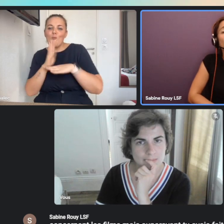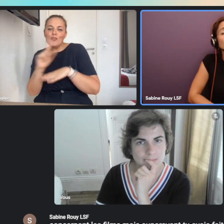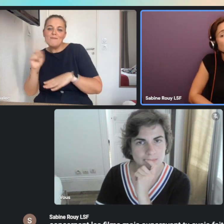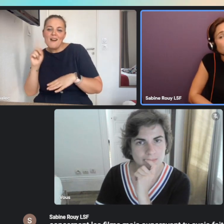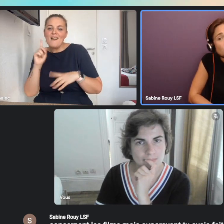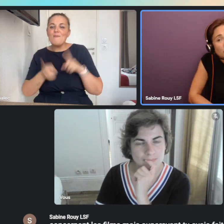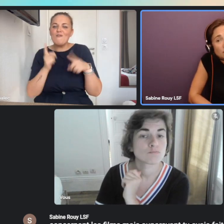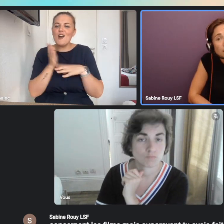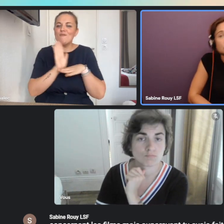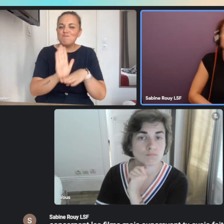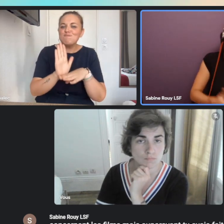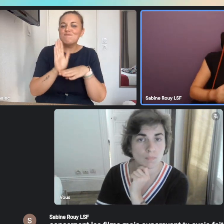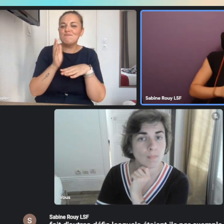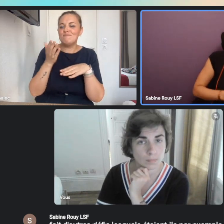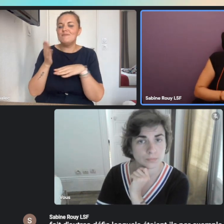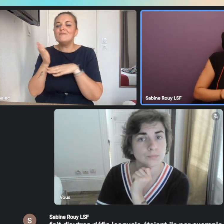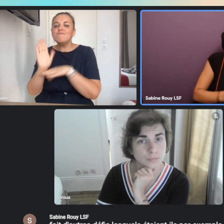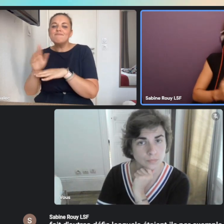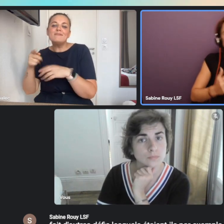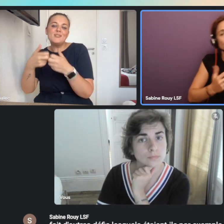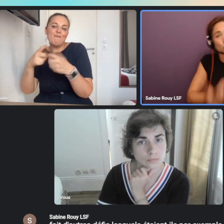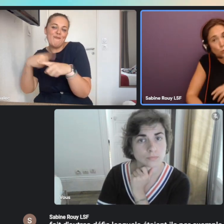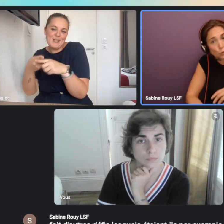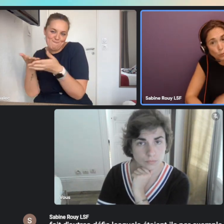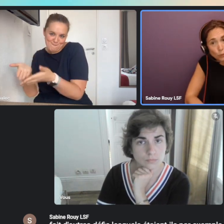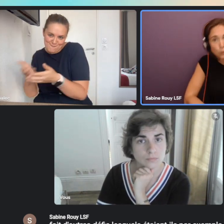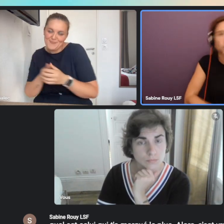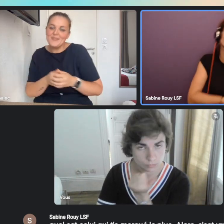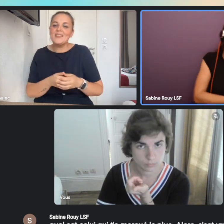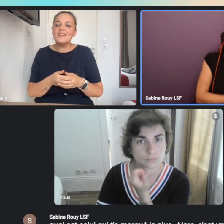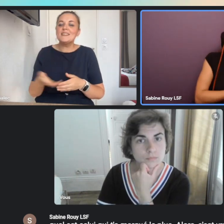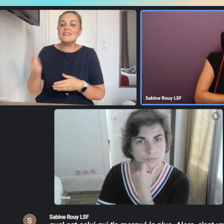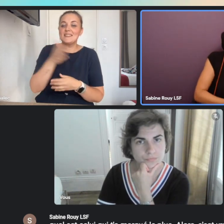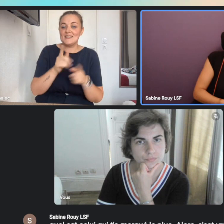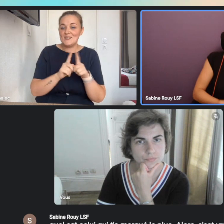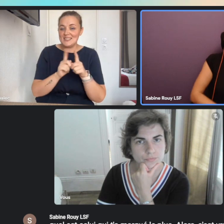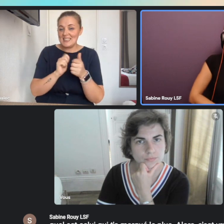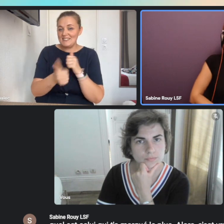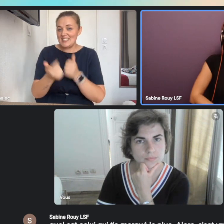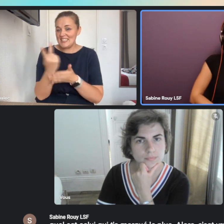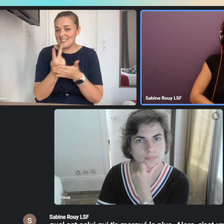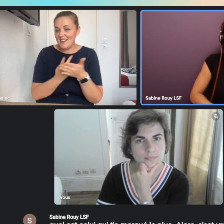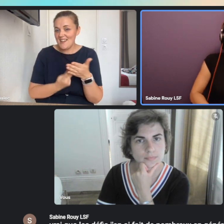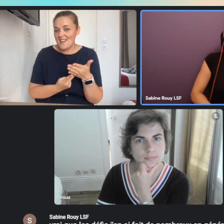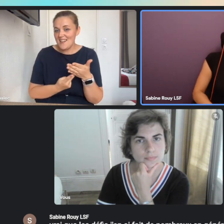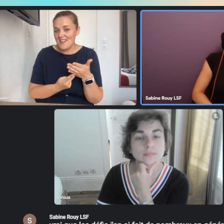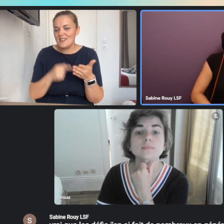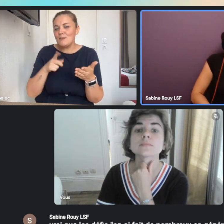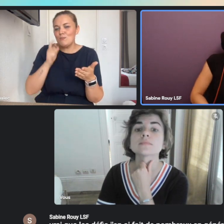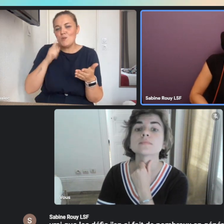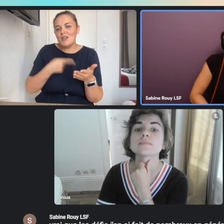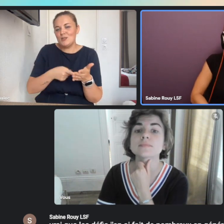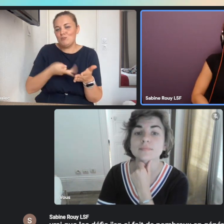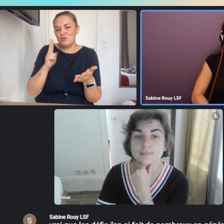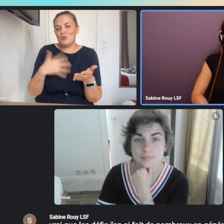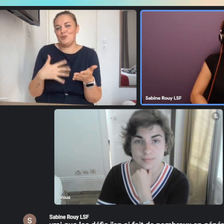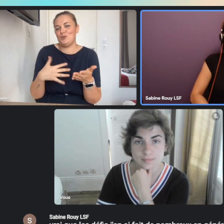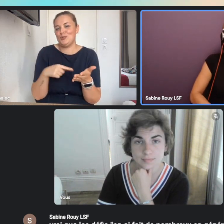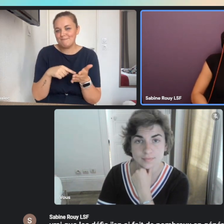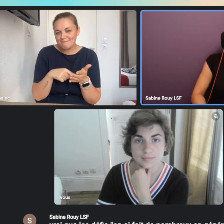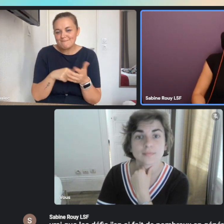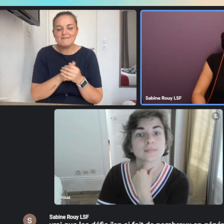Alors c'est des thèmes très divers, c'est des choses que je montre pas, des choses que je montre. Par exemple, les films, je l'avais montré. J'avais fait un défi